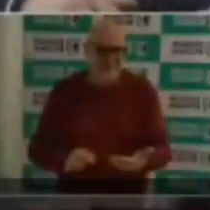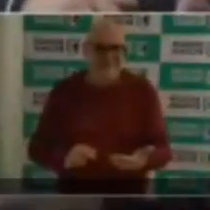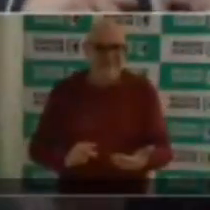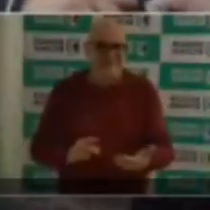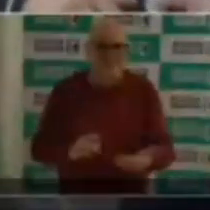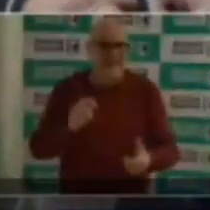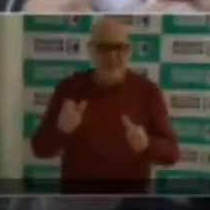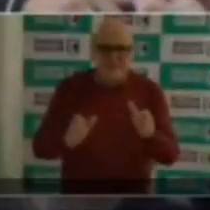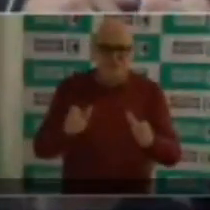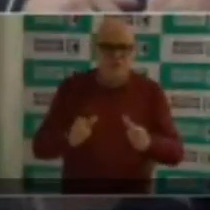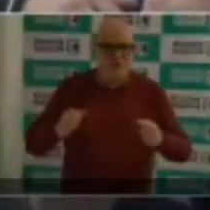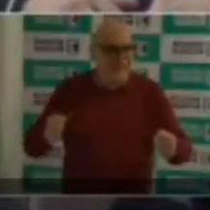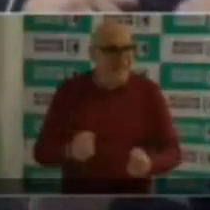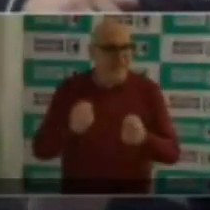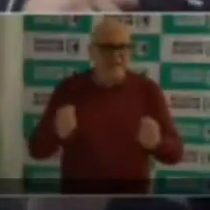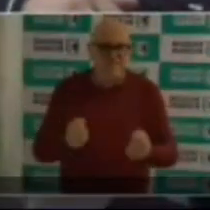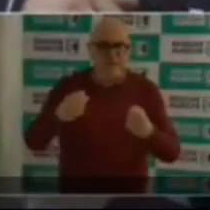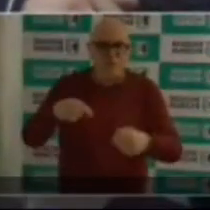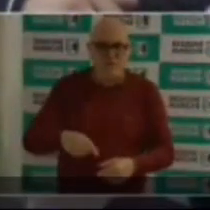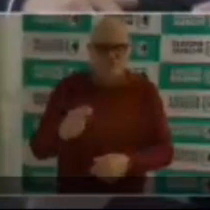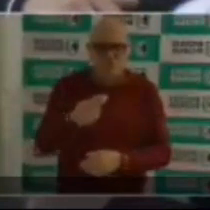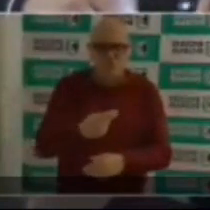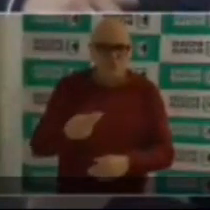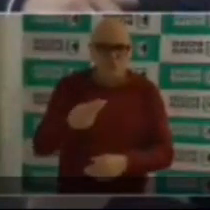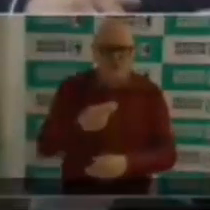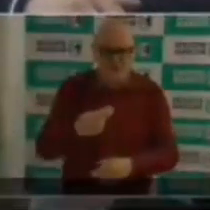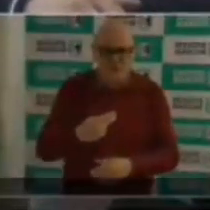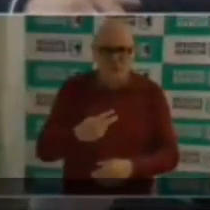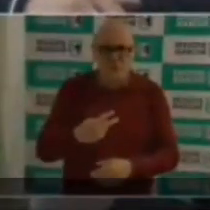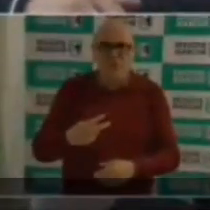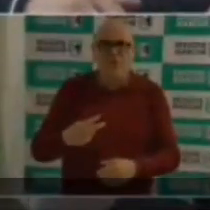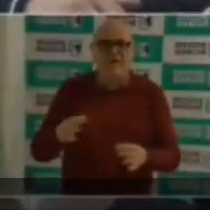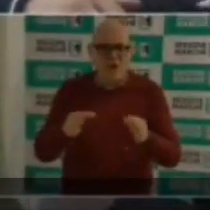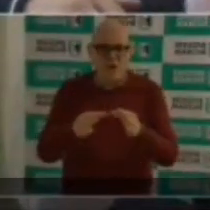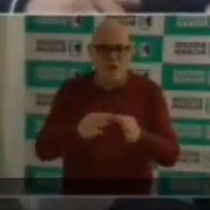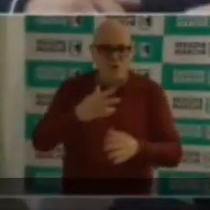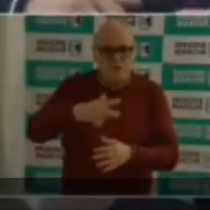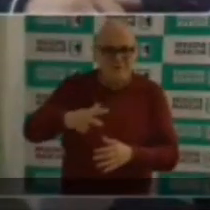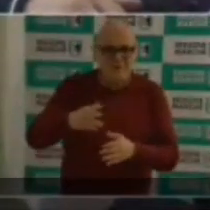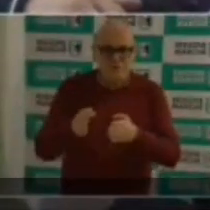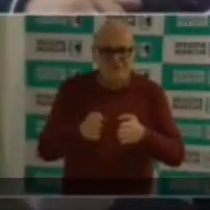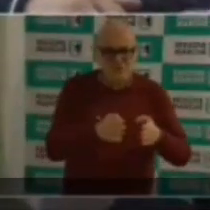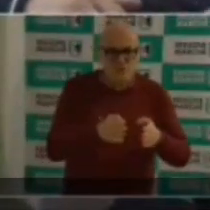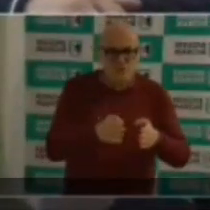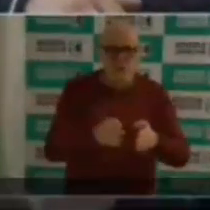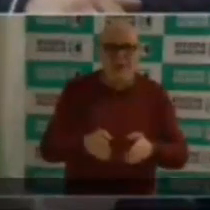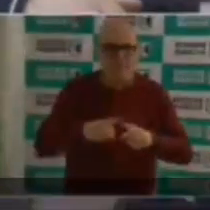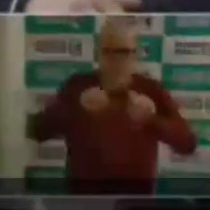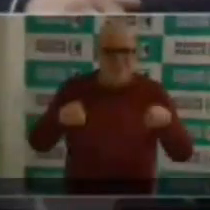questo progetto, quindi al CSV Marche, al Forum del Terzo Settore, alla Bottega del Terzo